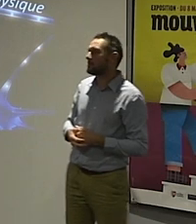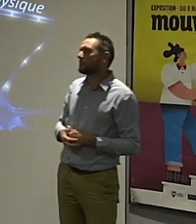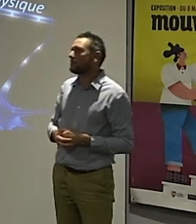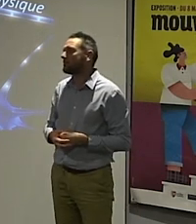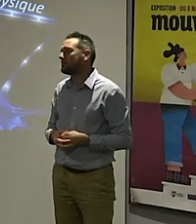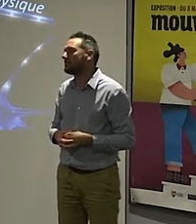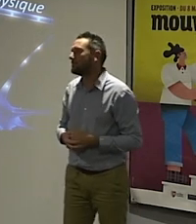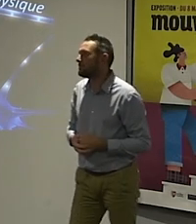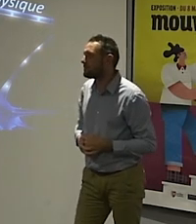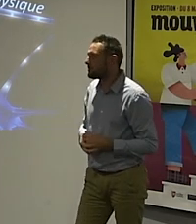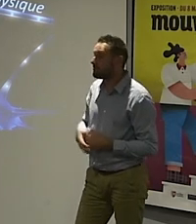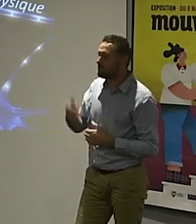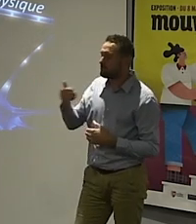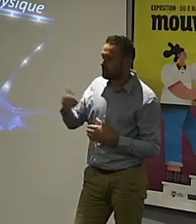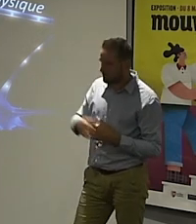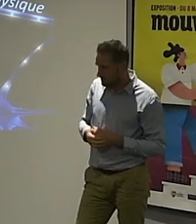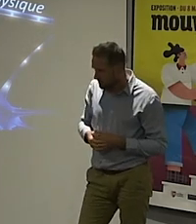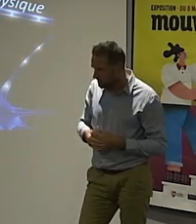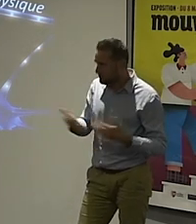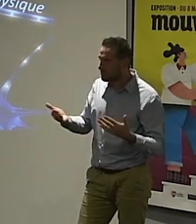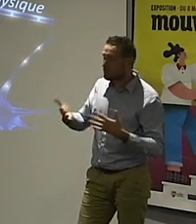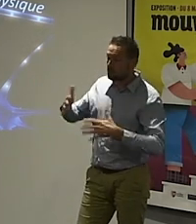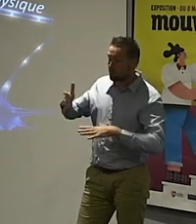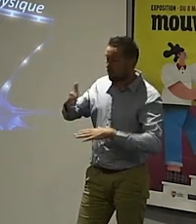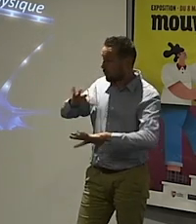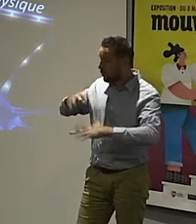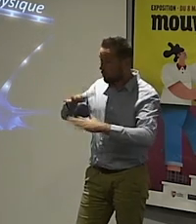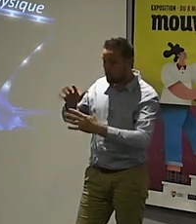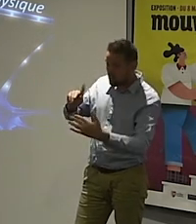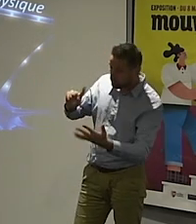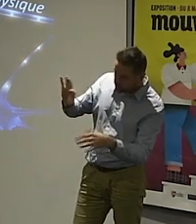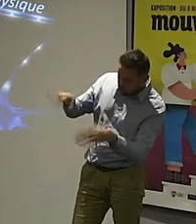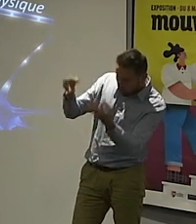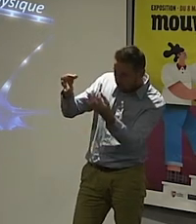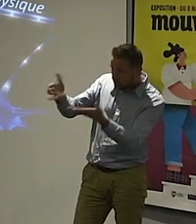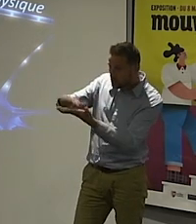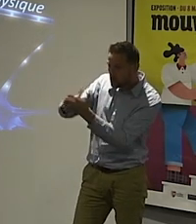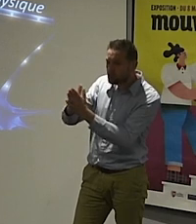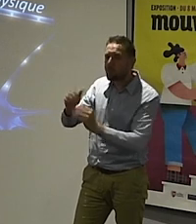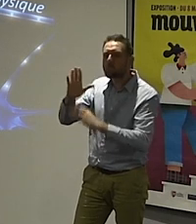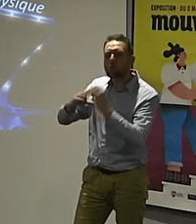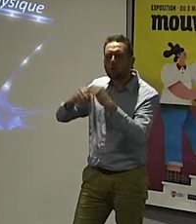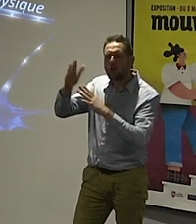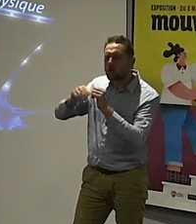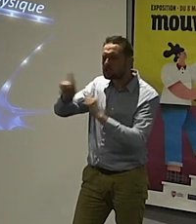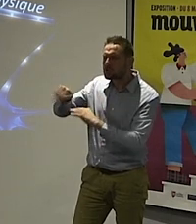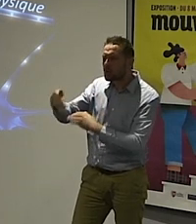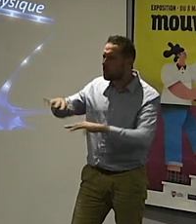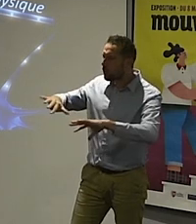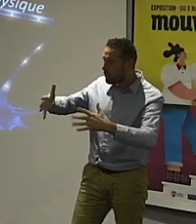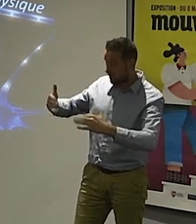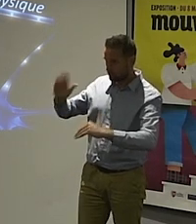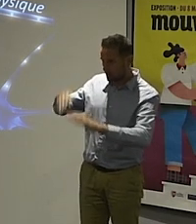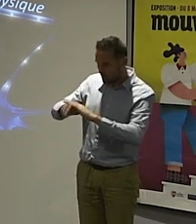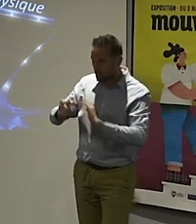merci. Merci. Voilà comment j'ai rencontré le bonheur. Enfin, comment je suis allée, oui, que j'ai rencontré le bonheur du GEM. J'ai été